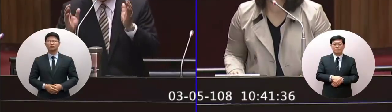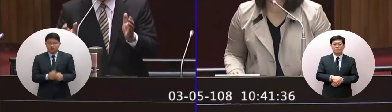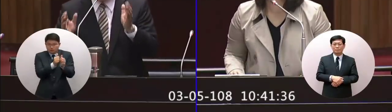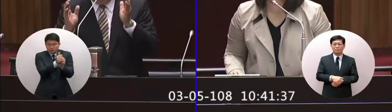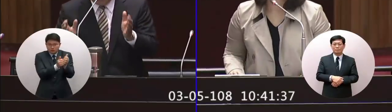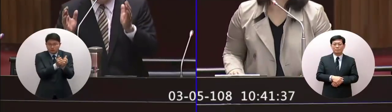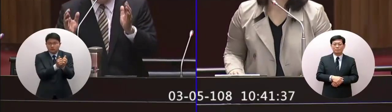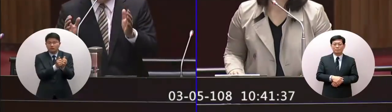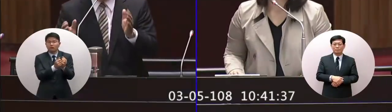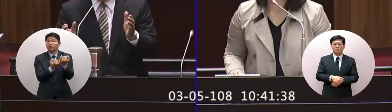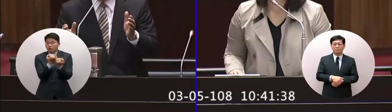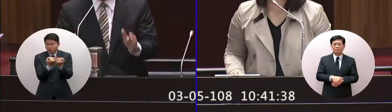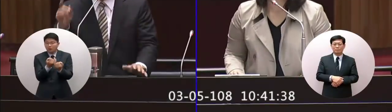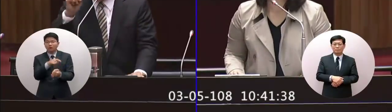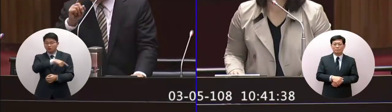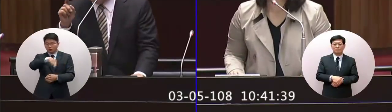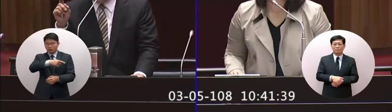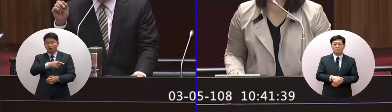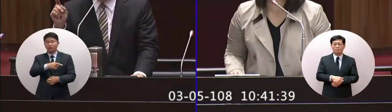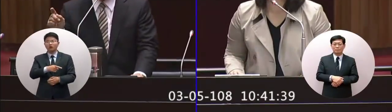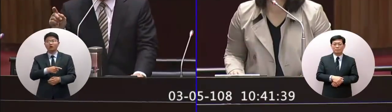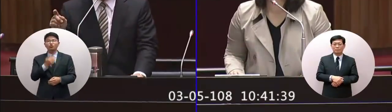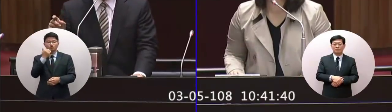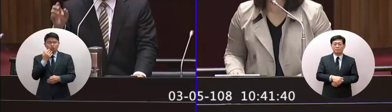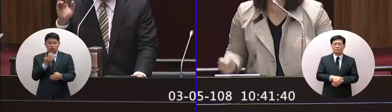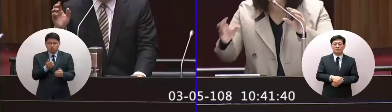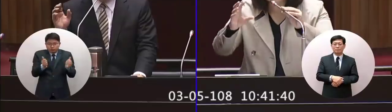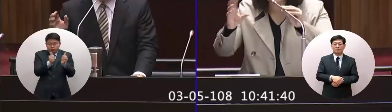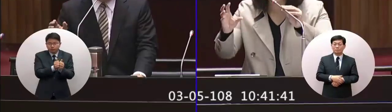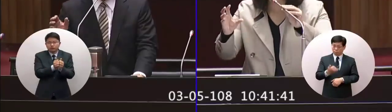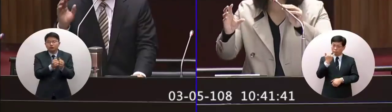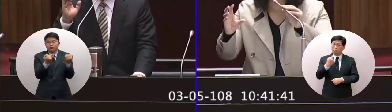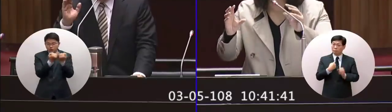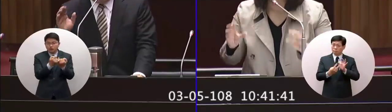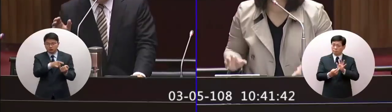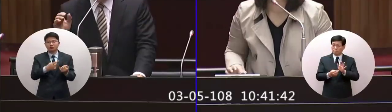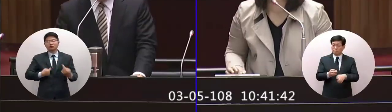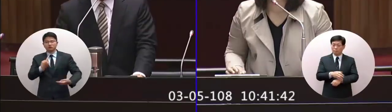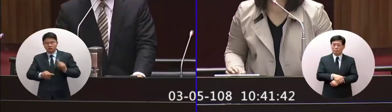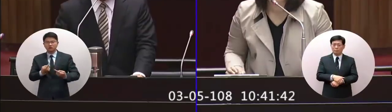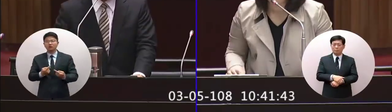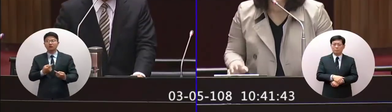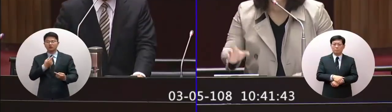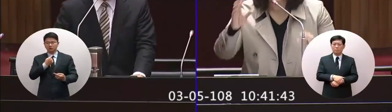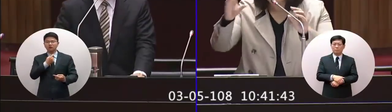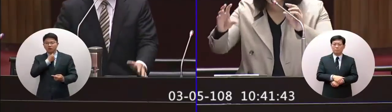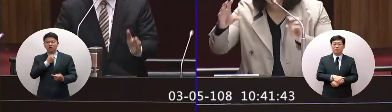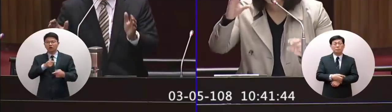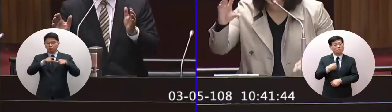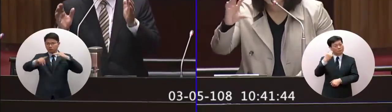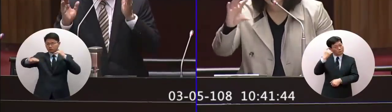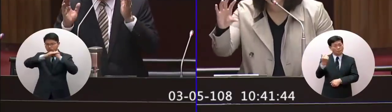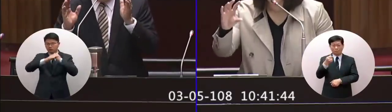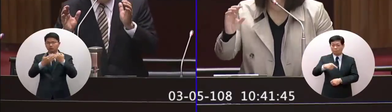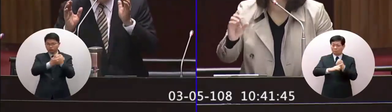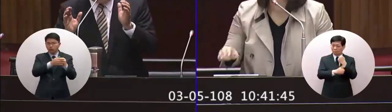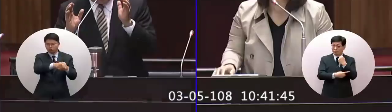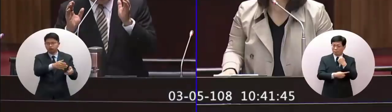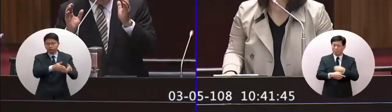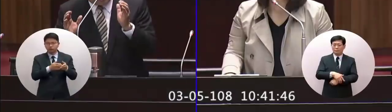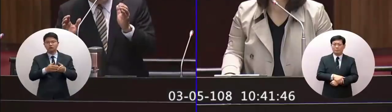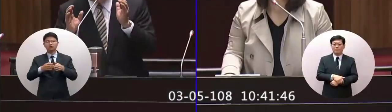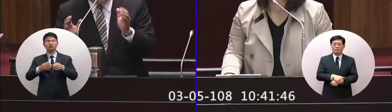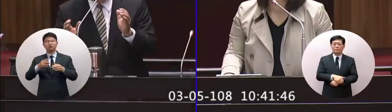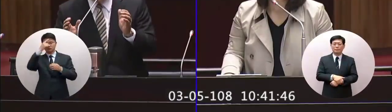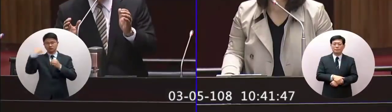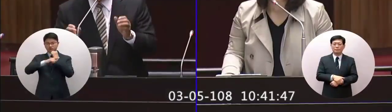同性质别的两人婚姻自由， 那我们可以 受平等保护。 那我等于说，这个法 司法院大